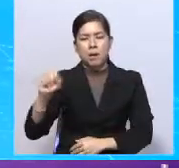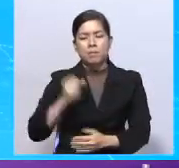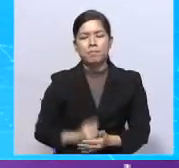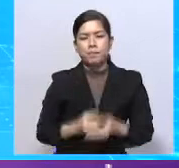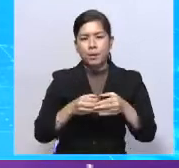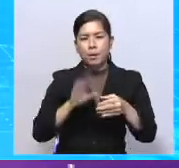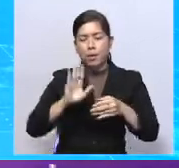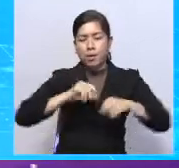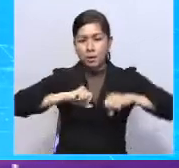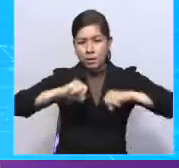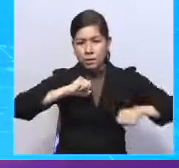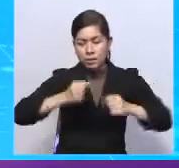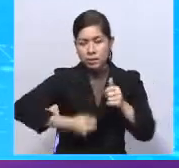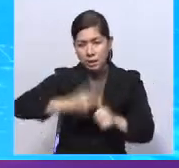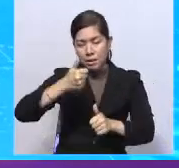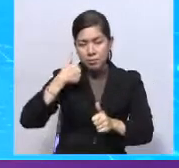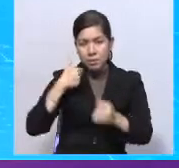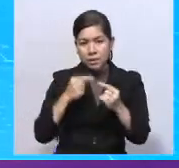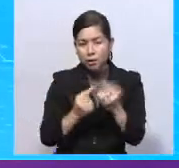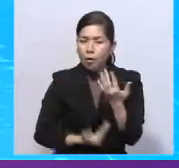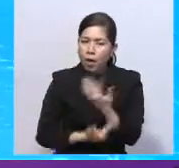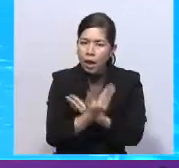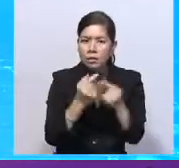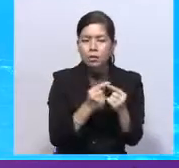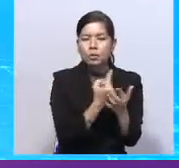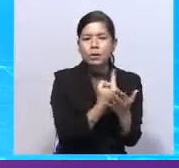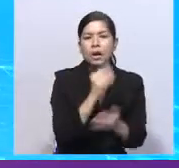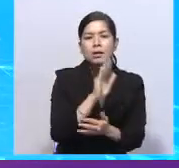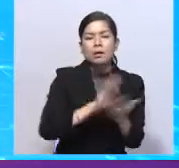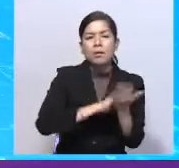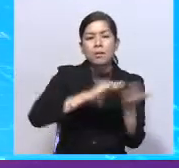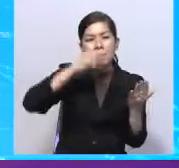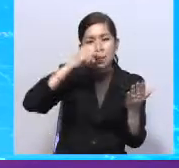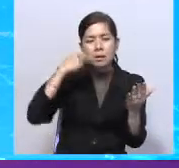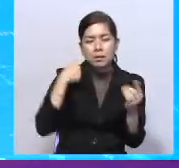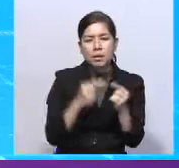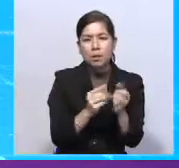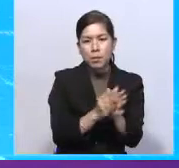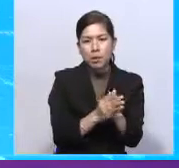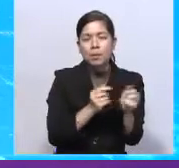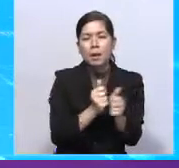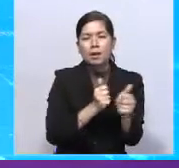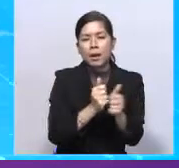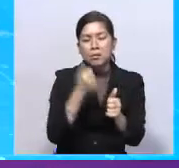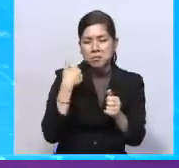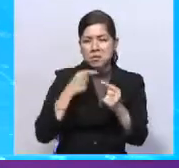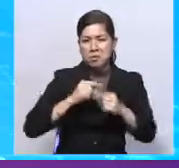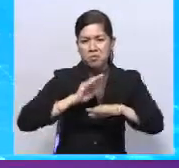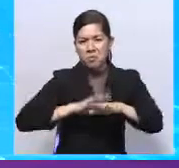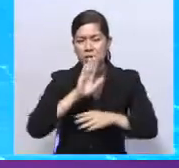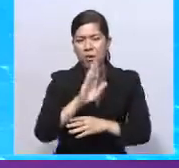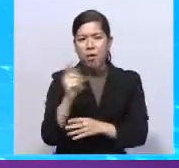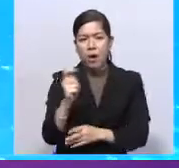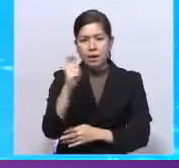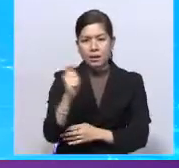วนเยาวชนที่ชนะการแข่งขันนะครับก็จะได้รับโอกาสในการเป็นตัวแทนของประเทศไทยนี่แหละครับในการเข้าร่วมการแข่งขันฝีมือแรงงานระดับอาเซียนที่